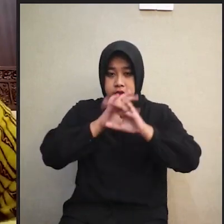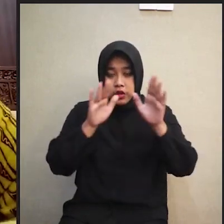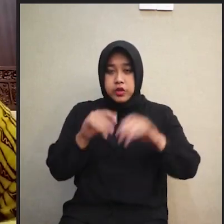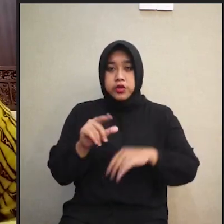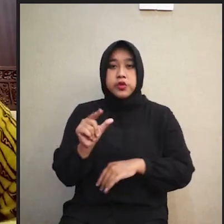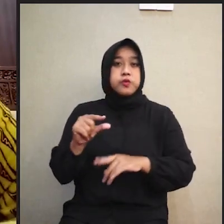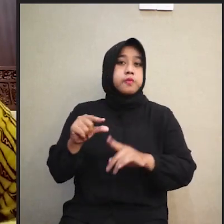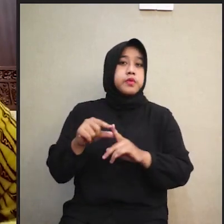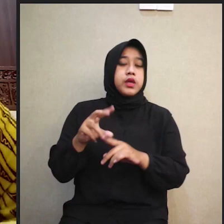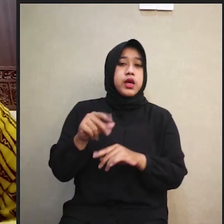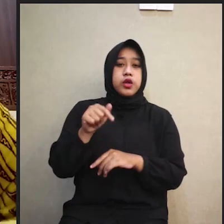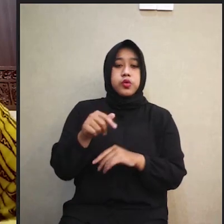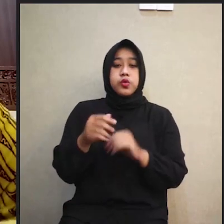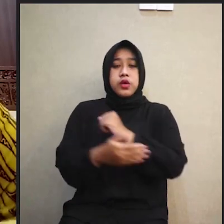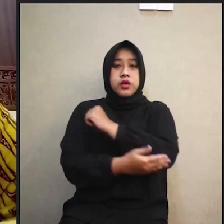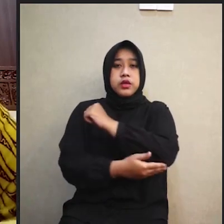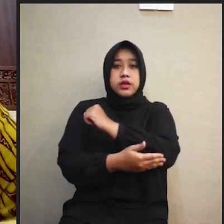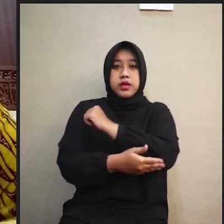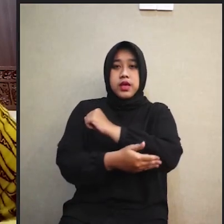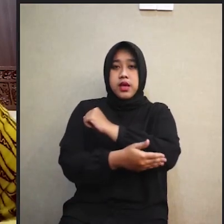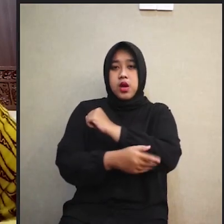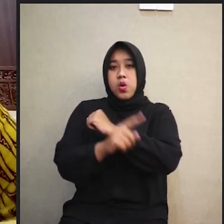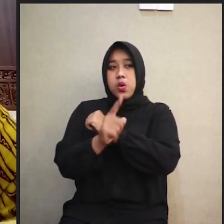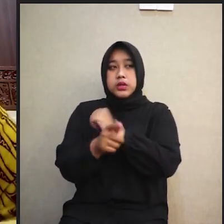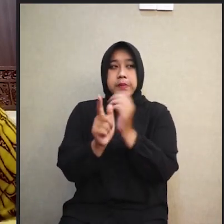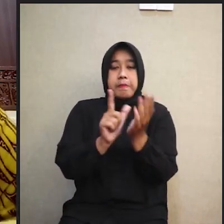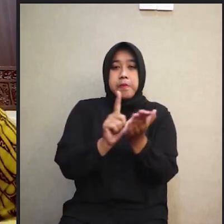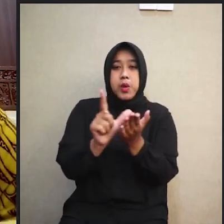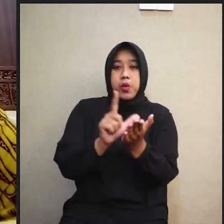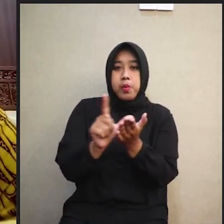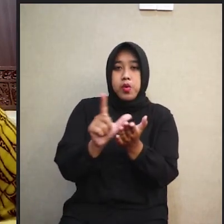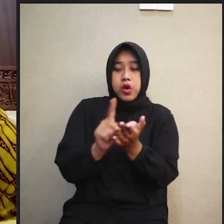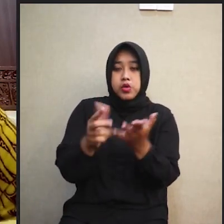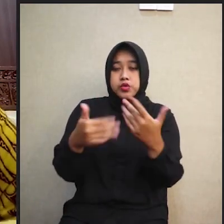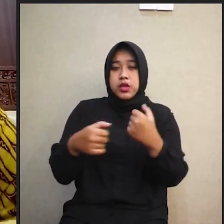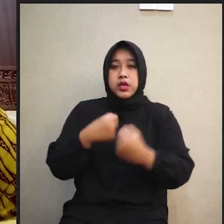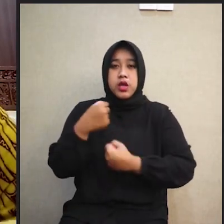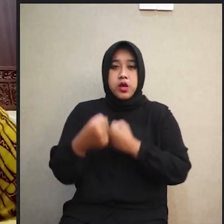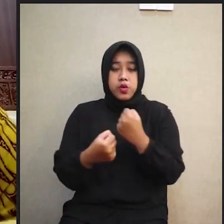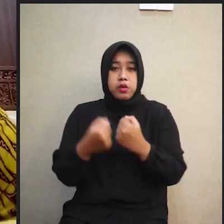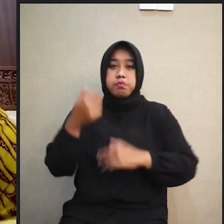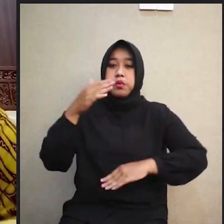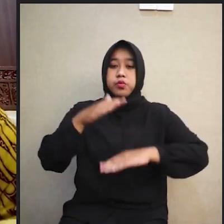eee nantinya negara pihak harus melaporkan apa yang sudah dilakukan